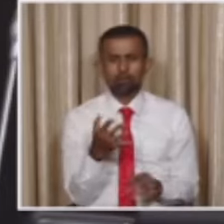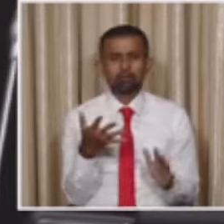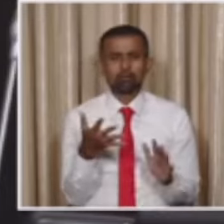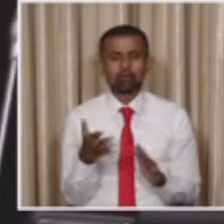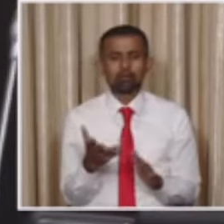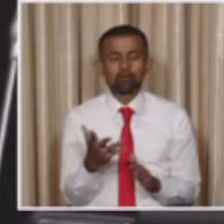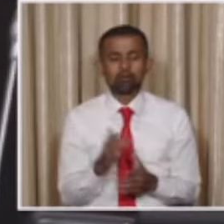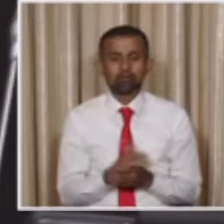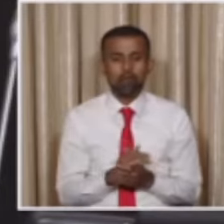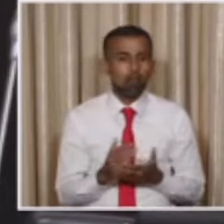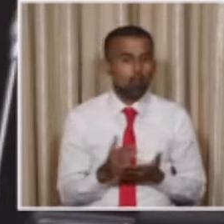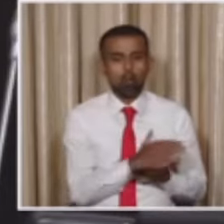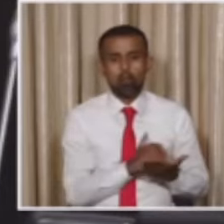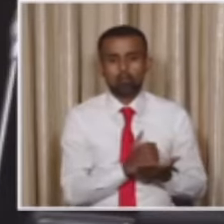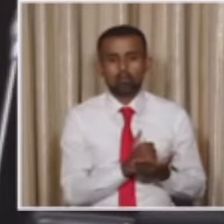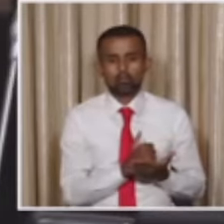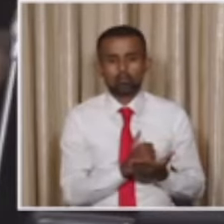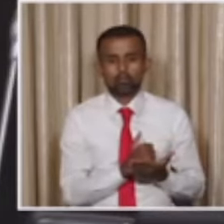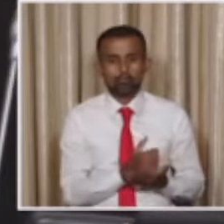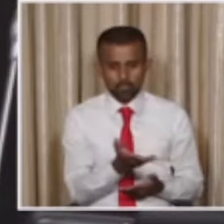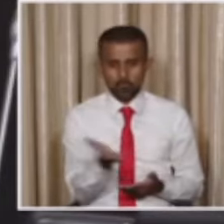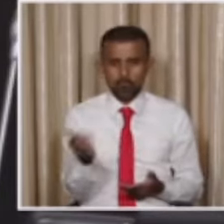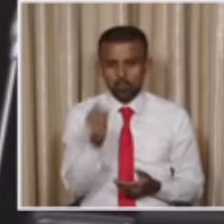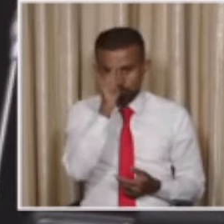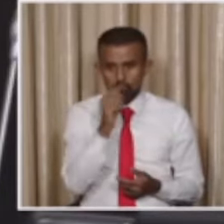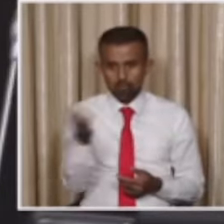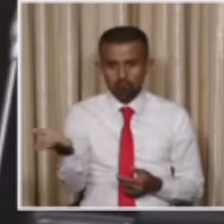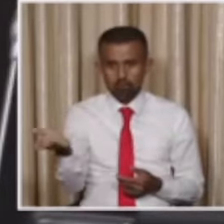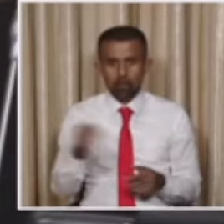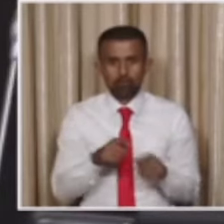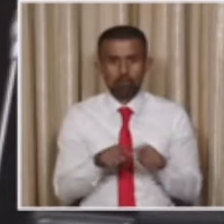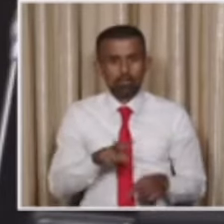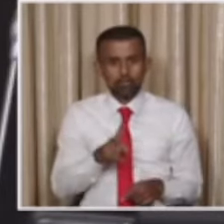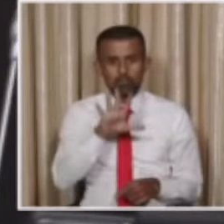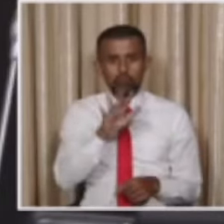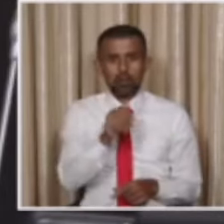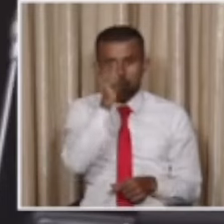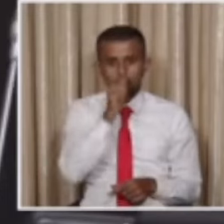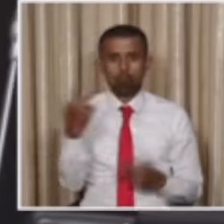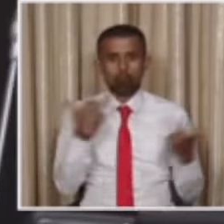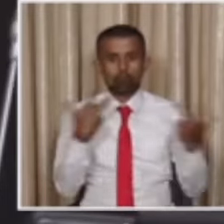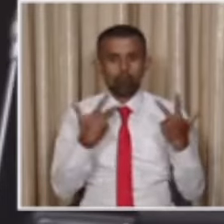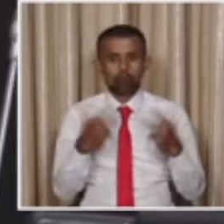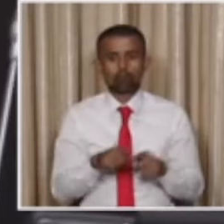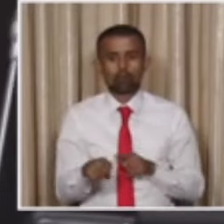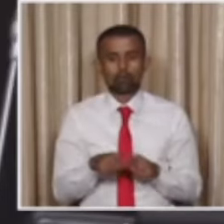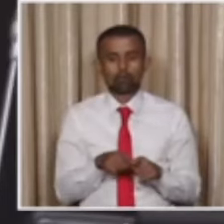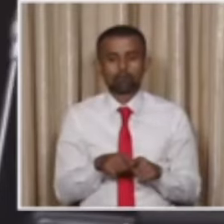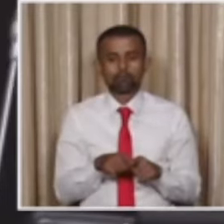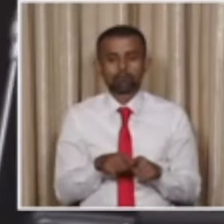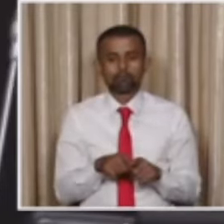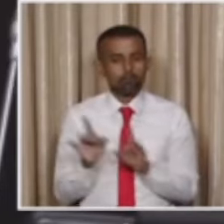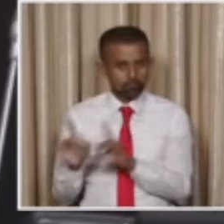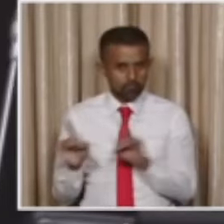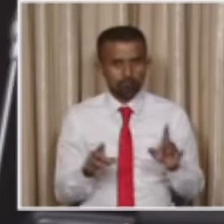තියෙන්නේ? සියලුම අර මේකෙත් ඉන්නවනේ හොරකම් කරපු අය ඉන්නවා මේකේ. ඒක නිසා 225ම අපි හොරුයි කියලා බැනුම් ගන්නවා. ඒකම තමයි